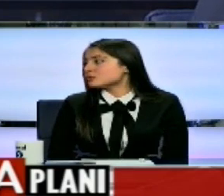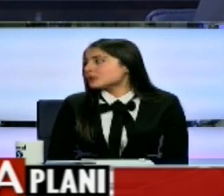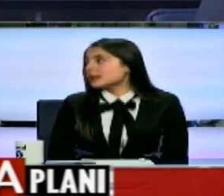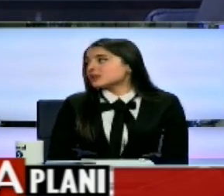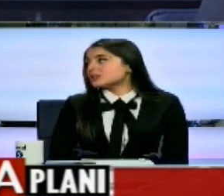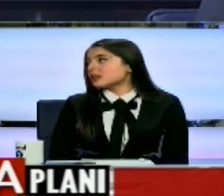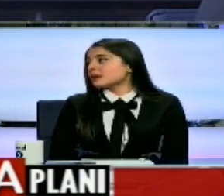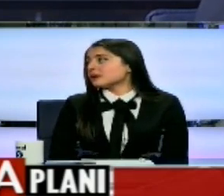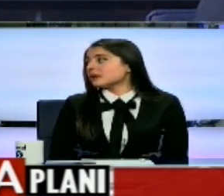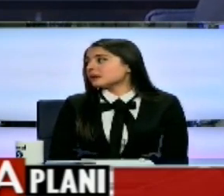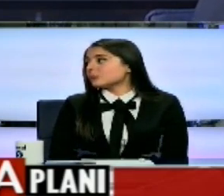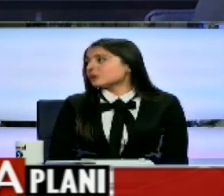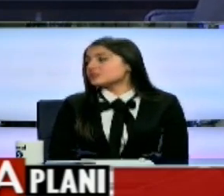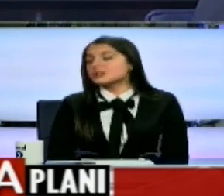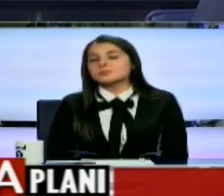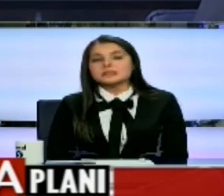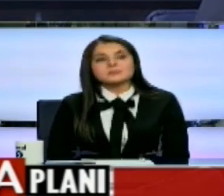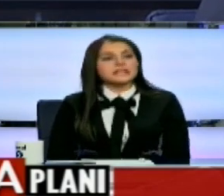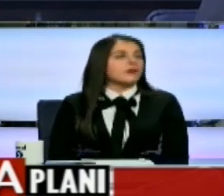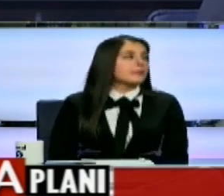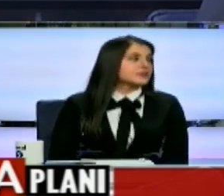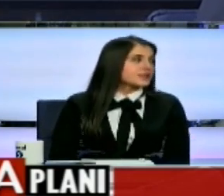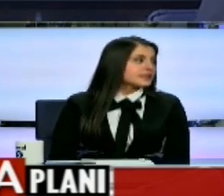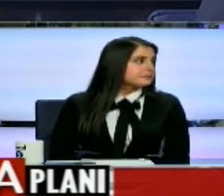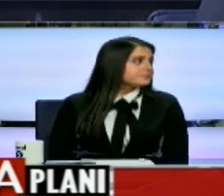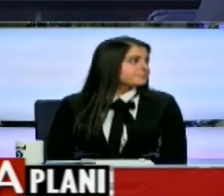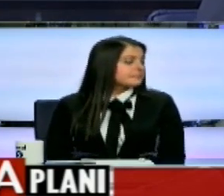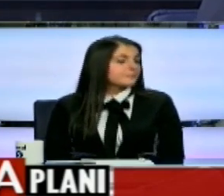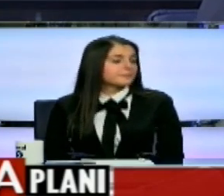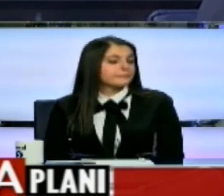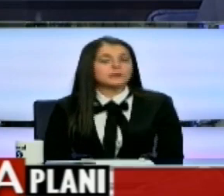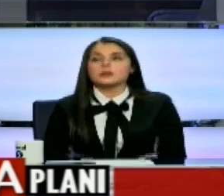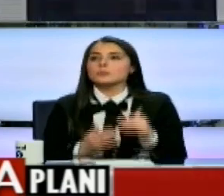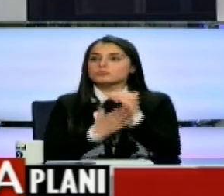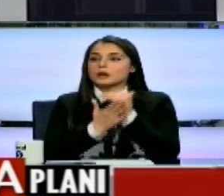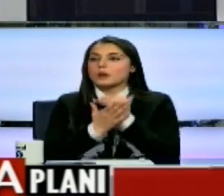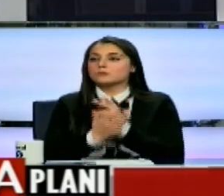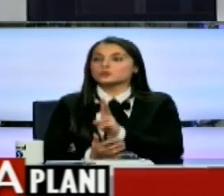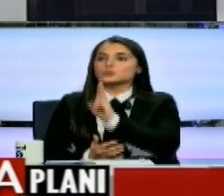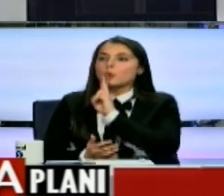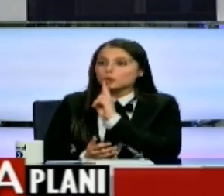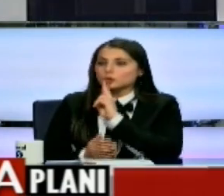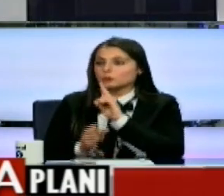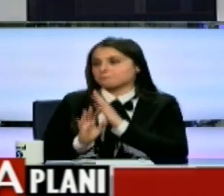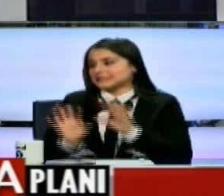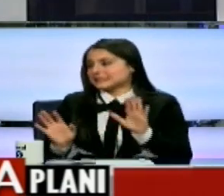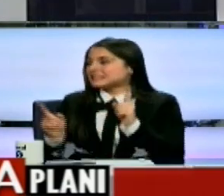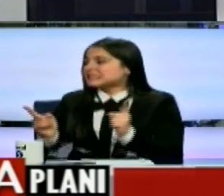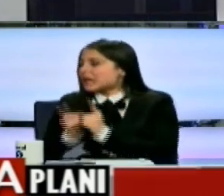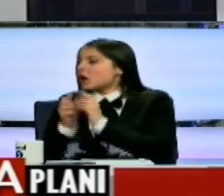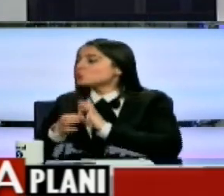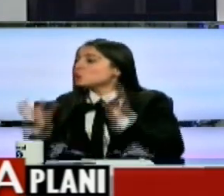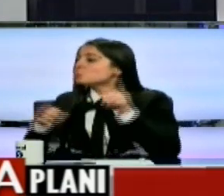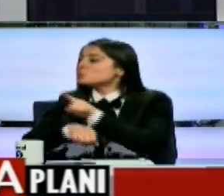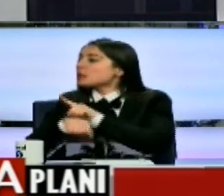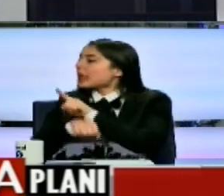istiyoruz. İnşallah bu gibi çalışmalarımız devam edecek. Evet. Programımızın sonuna geldik. Çok kısa çözüm süreciyle ilgili Veysel